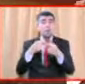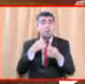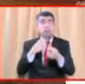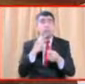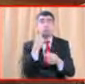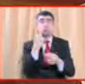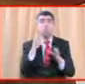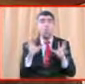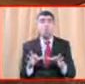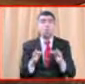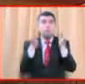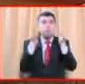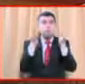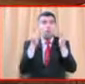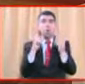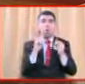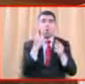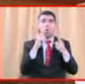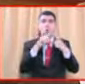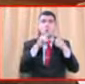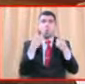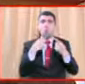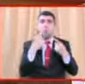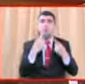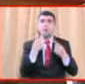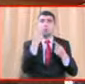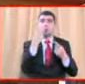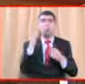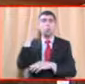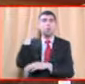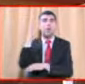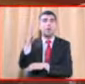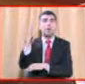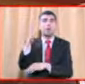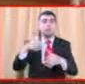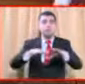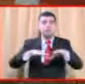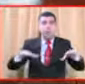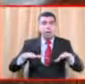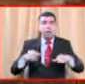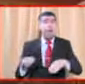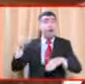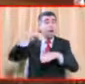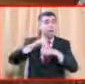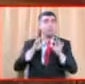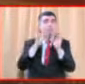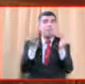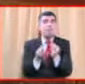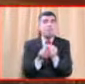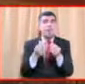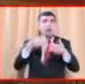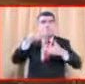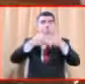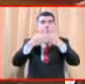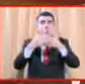مستويين. المستوى الأول هو تجزئة ديال جوج ديال الهكتارات من أجل إعادة إسكان بعض الأسر، وكذلك